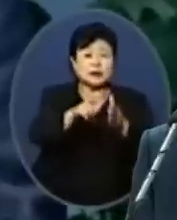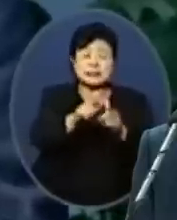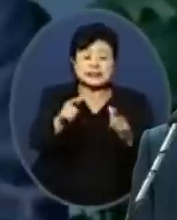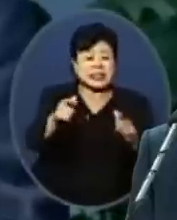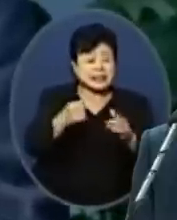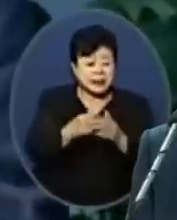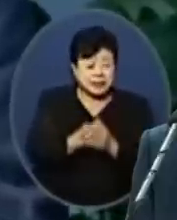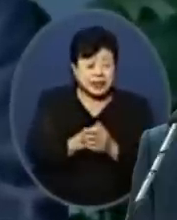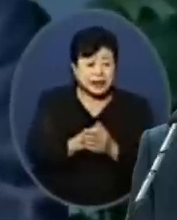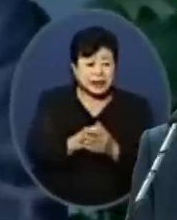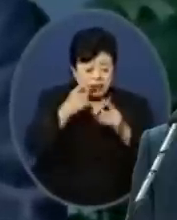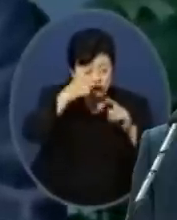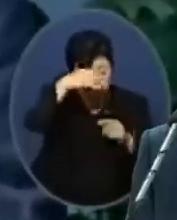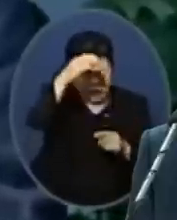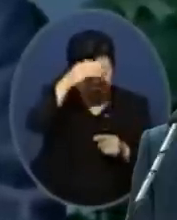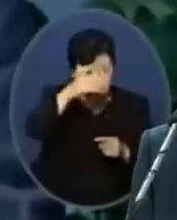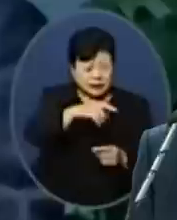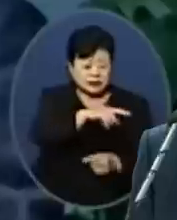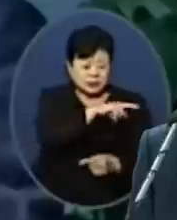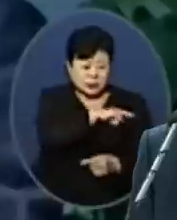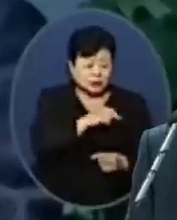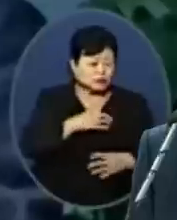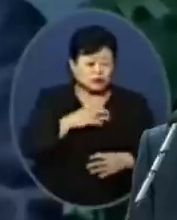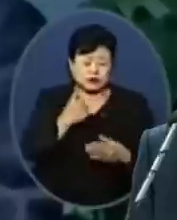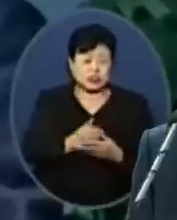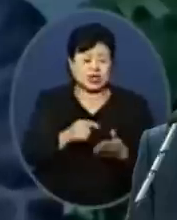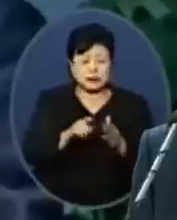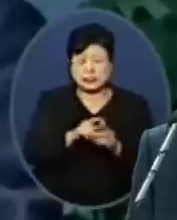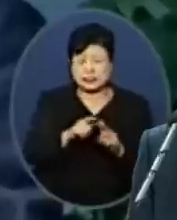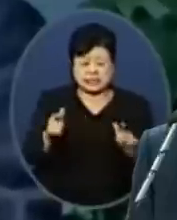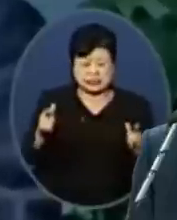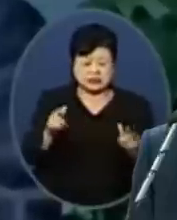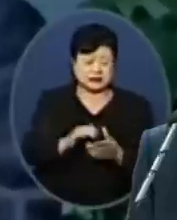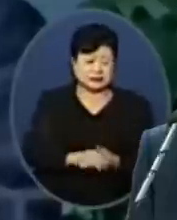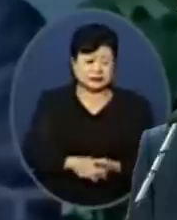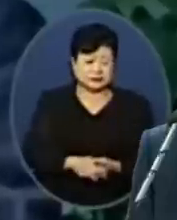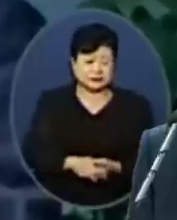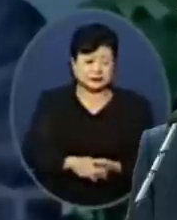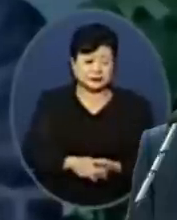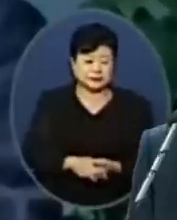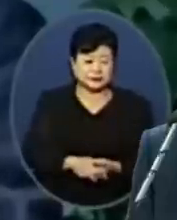믿으니까 지옥 가는 가장 무서운 죄가 안 믿는 죄인 것입니다.